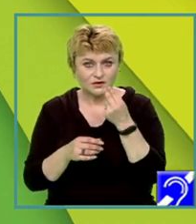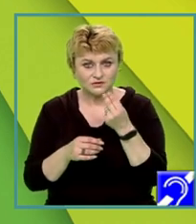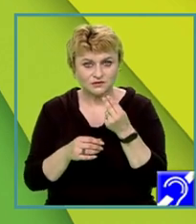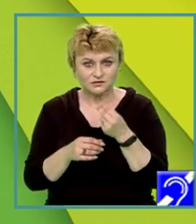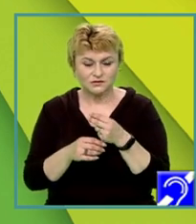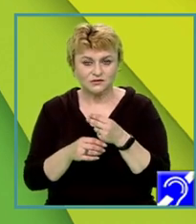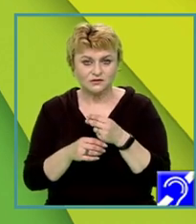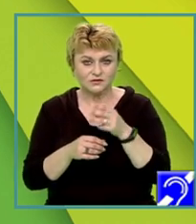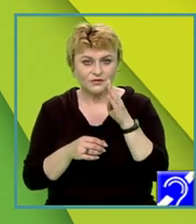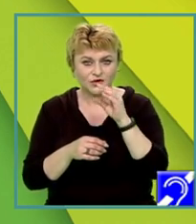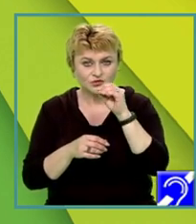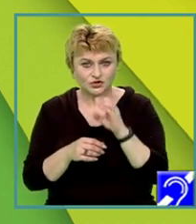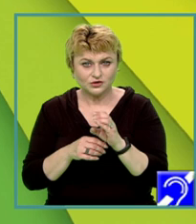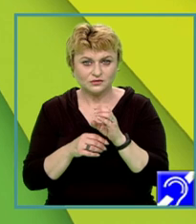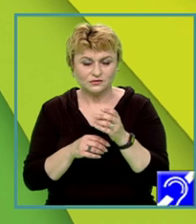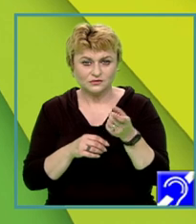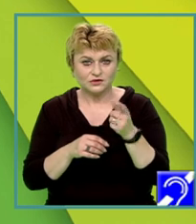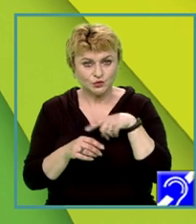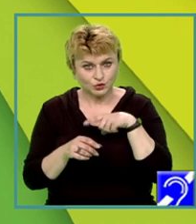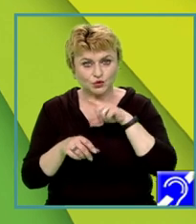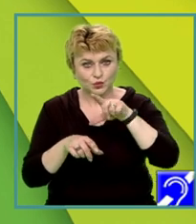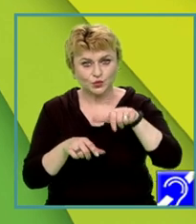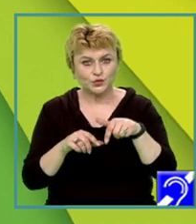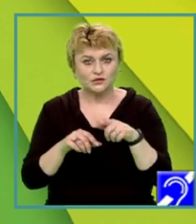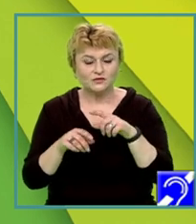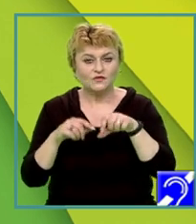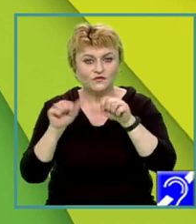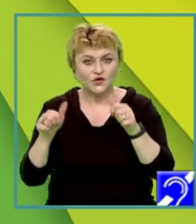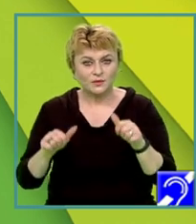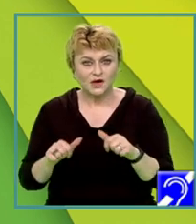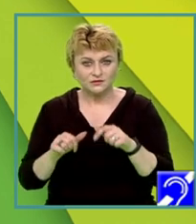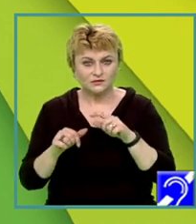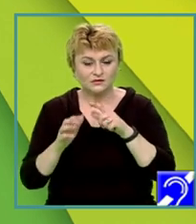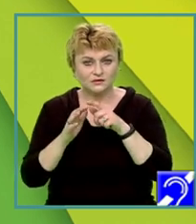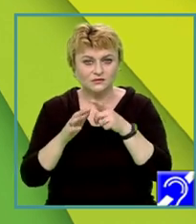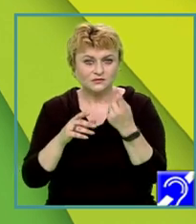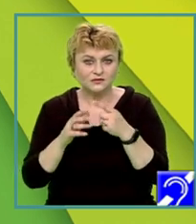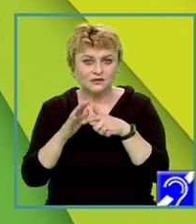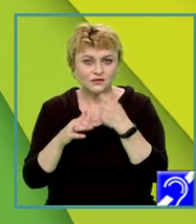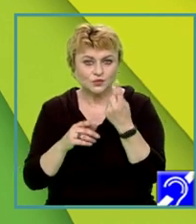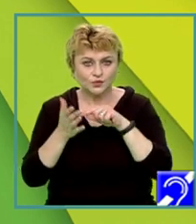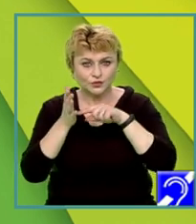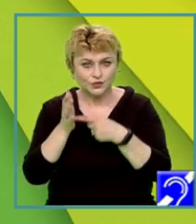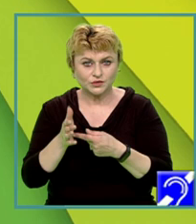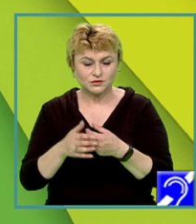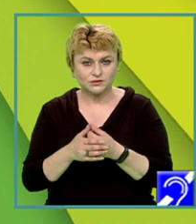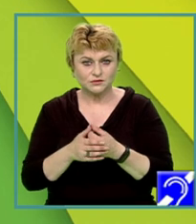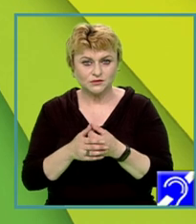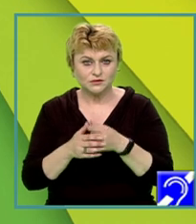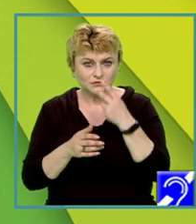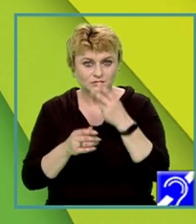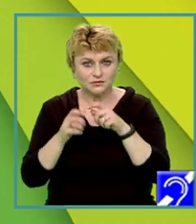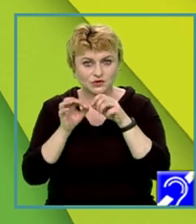aob boc și aoc sunt unghiuri formate în jurul unui punct despre care știm că au suma măsurilor